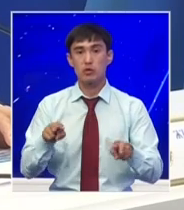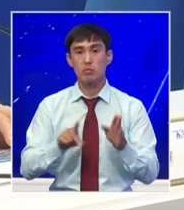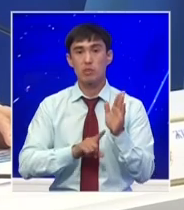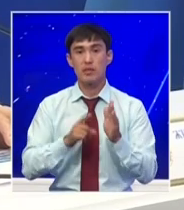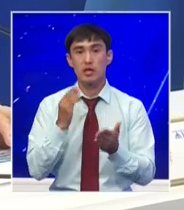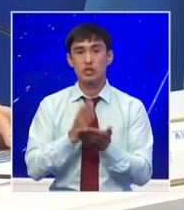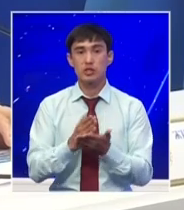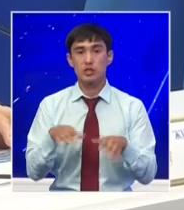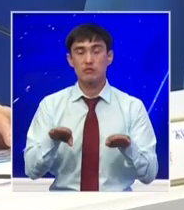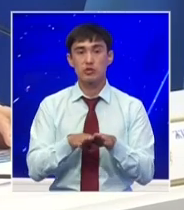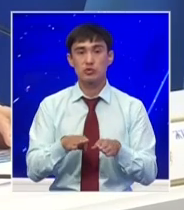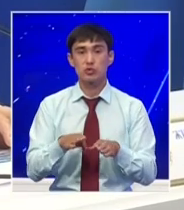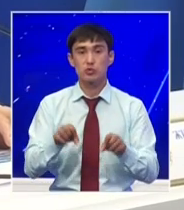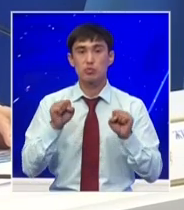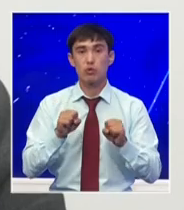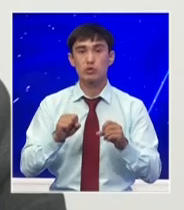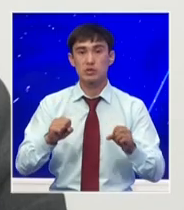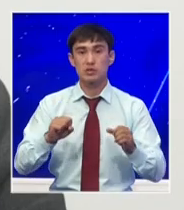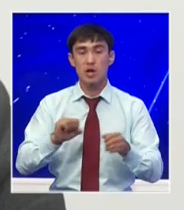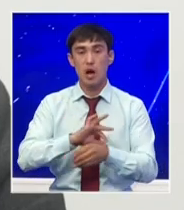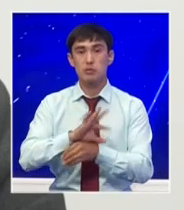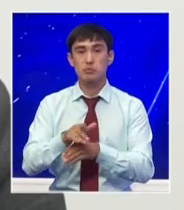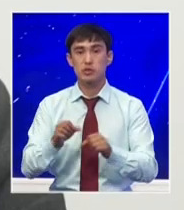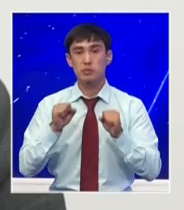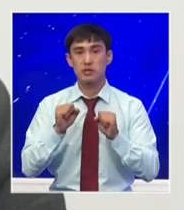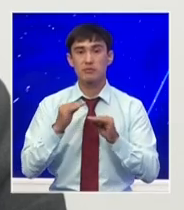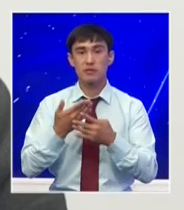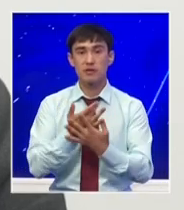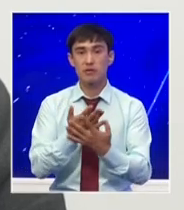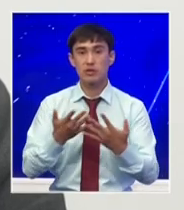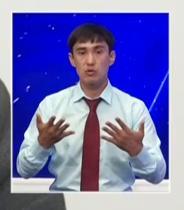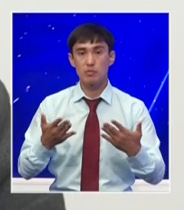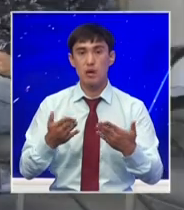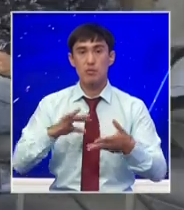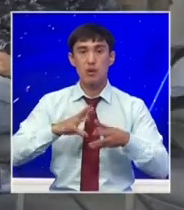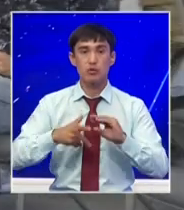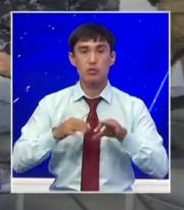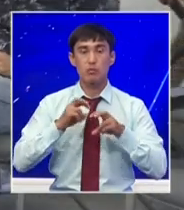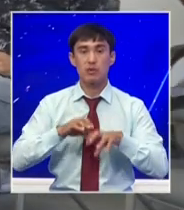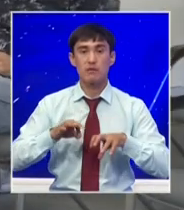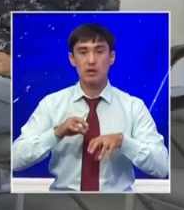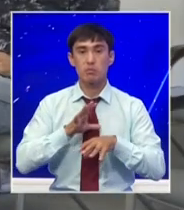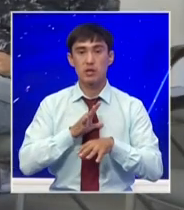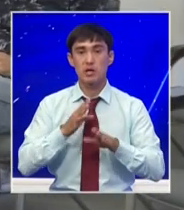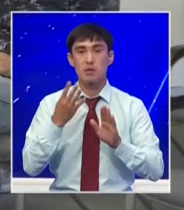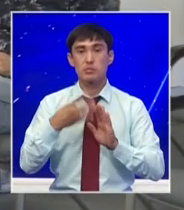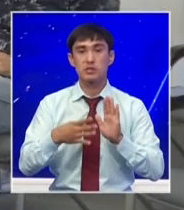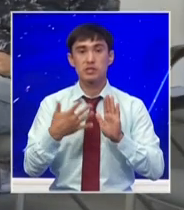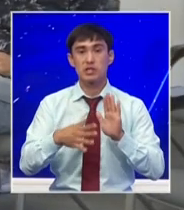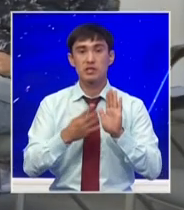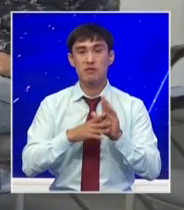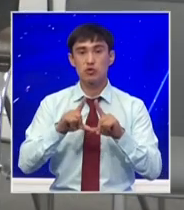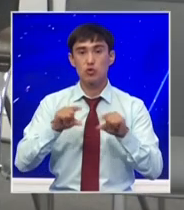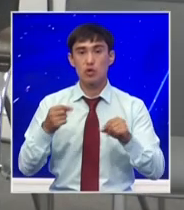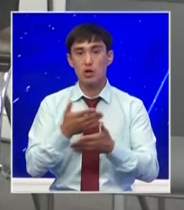по наличию соответствующих спортзалов и их обеспеченности спортивным инвентарем. По итогам проверки было выявлено 59